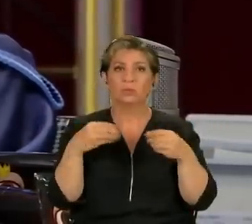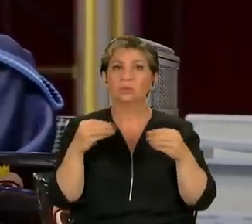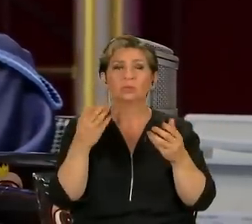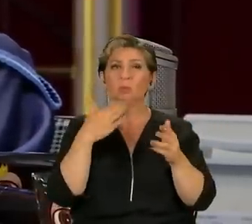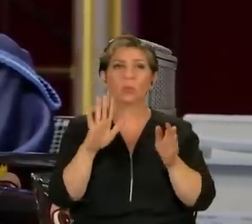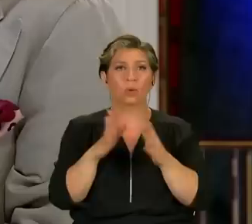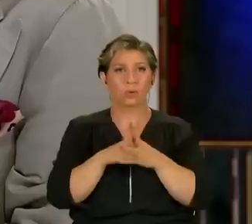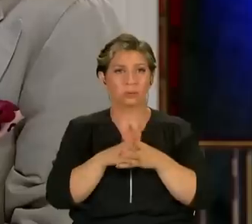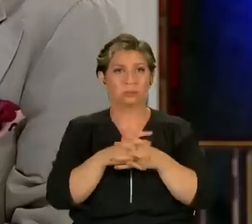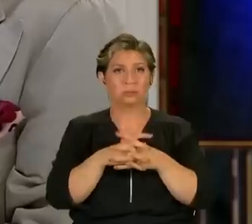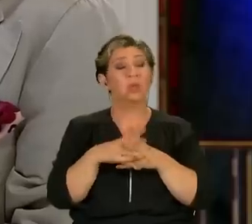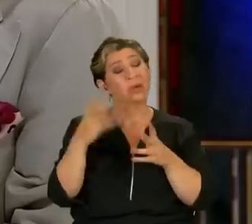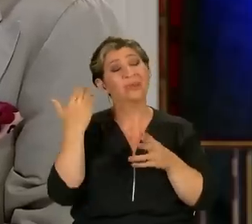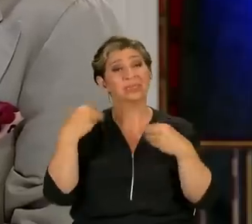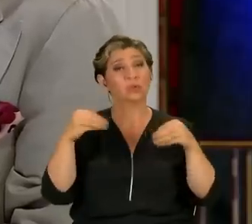böyle...